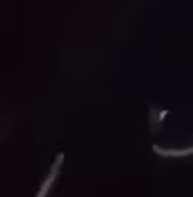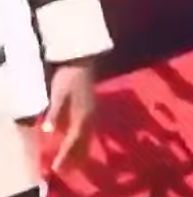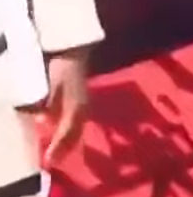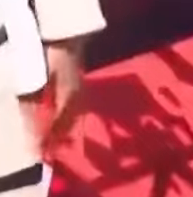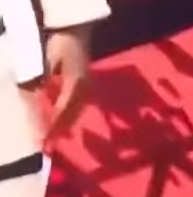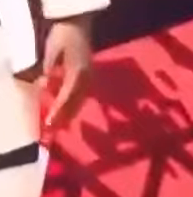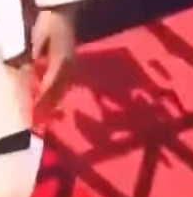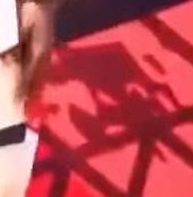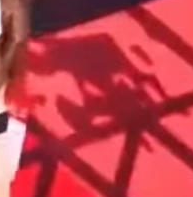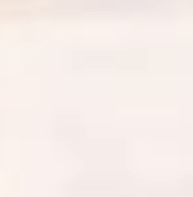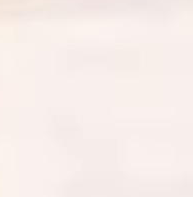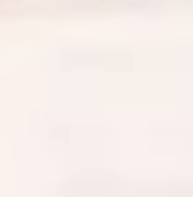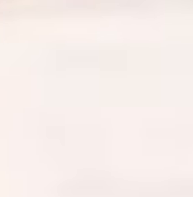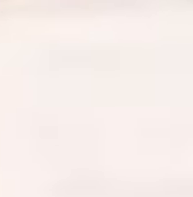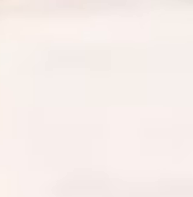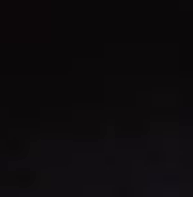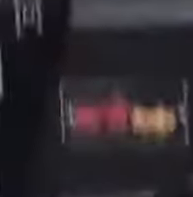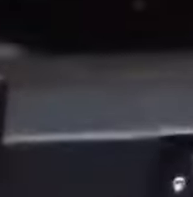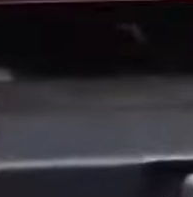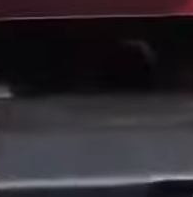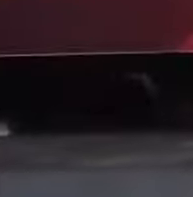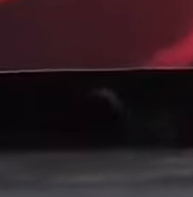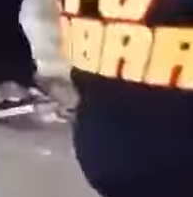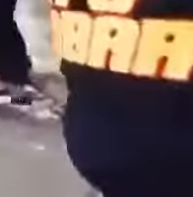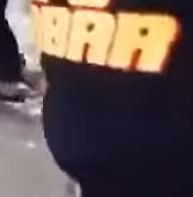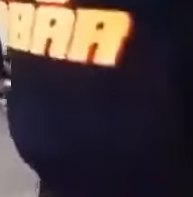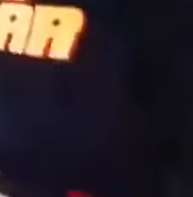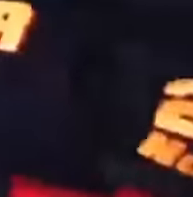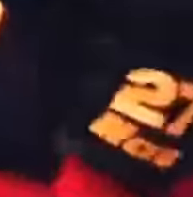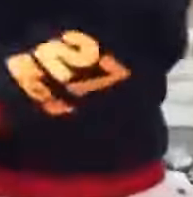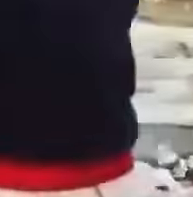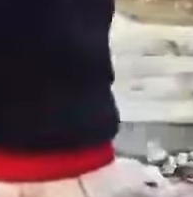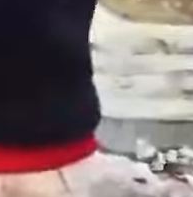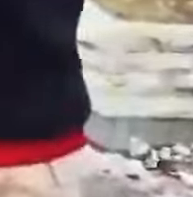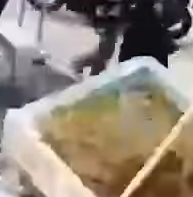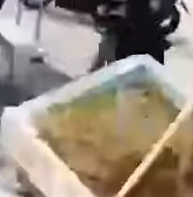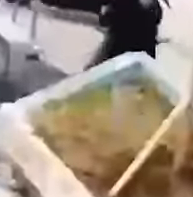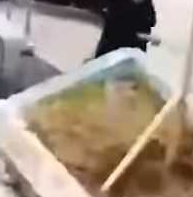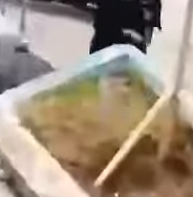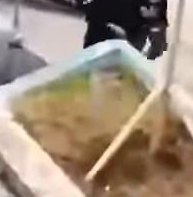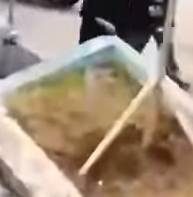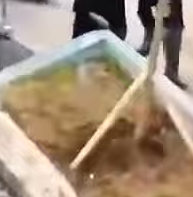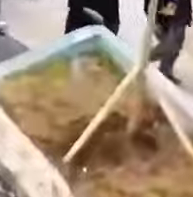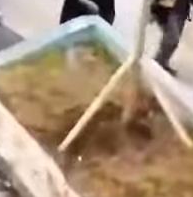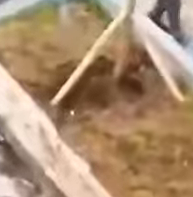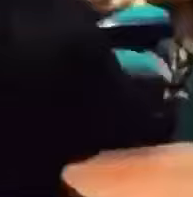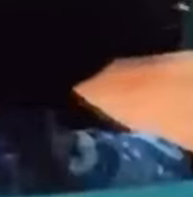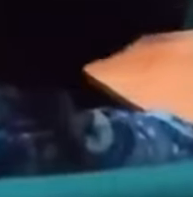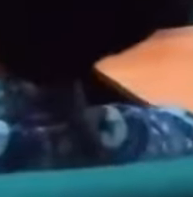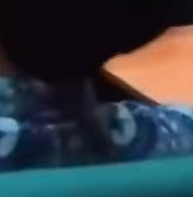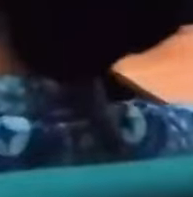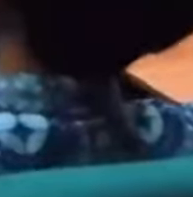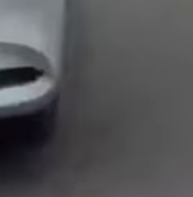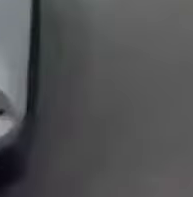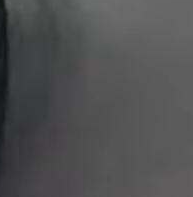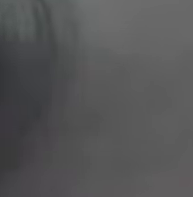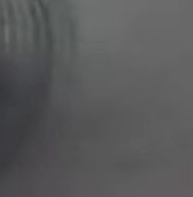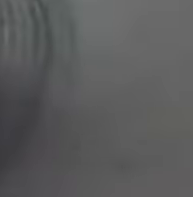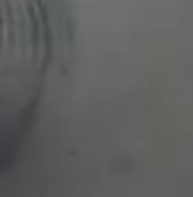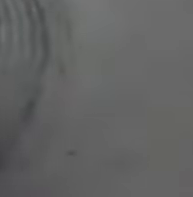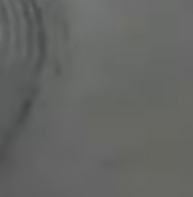November 2024. Touring Demokrasi merupakan sebuah acara yang diselenggarakan oleh Komisi Pemilihan